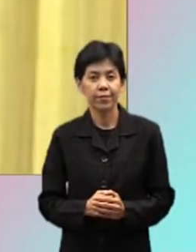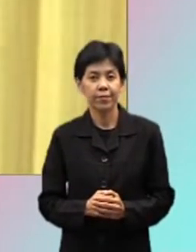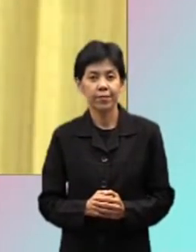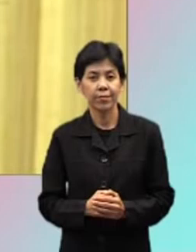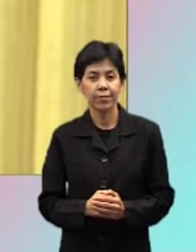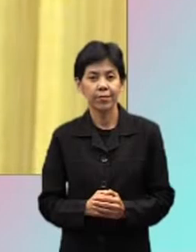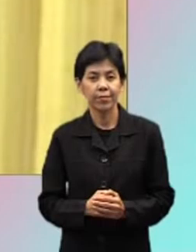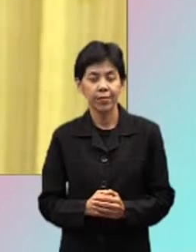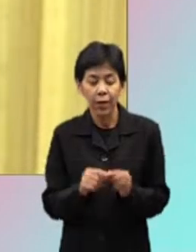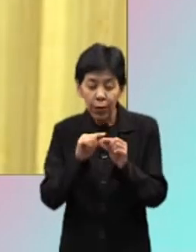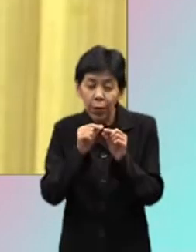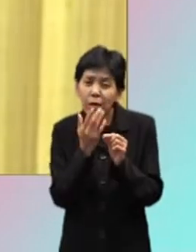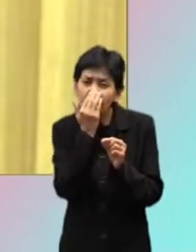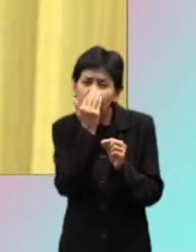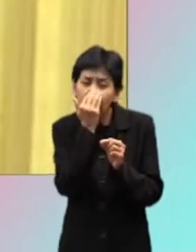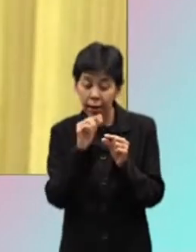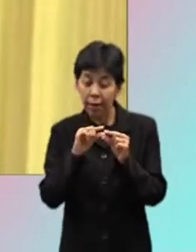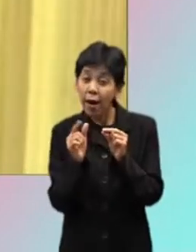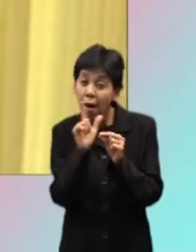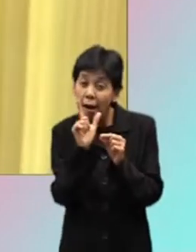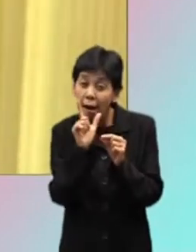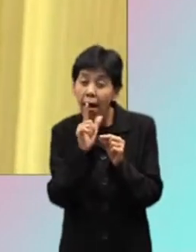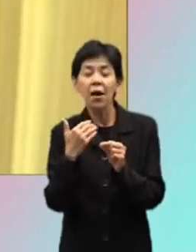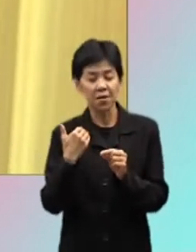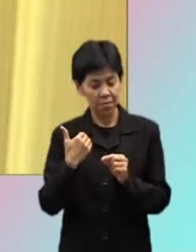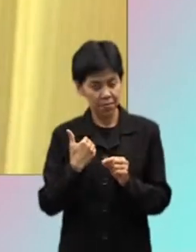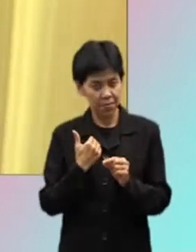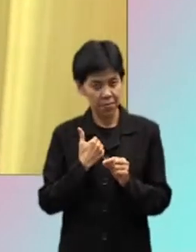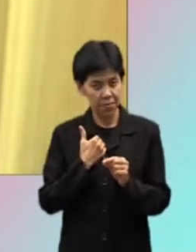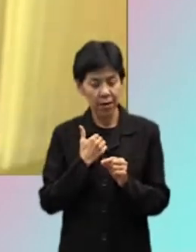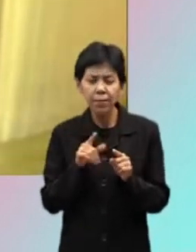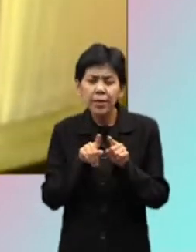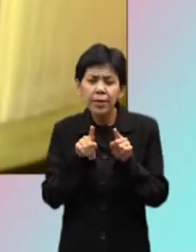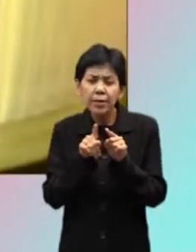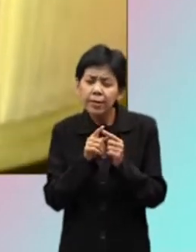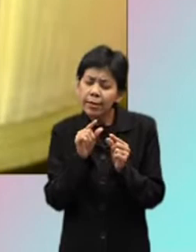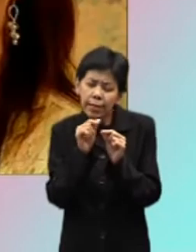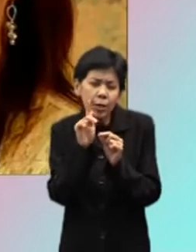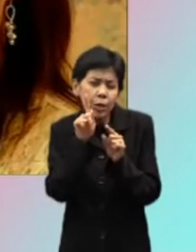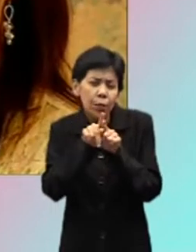สาเหตุที่นำดอกสโนมาทำเพราะว่าดอกสโนมีสารตัวหนึ่งซึ่งเหมือนดอกขี้เหล็กนะคะจะมี